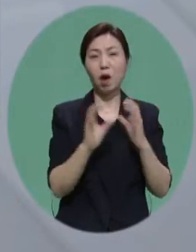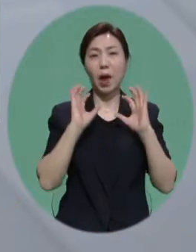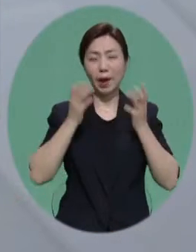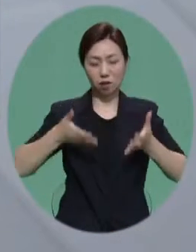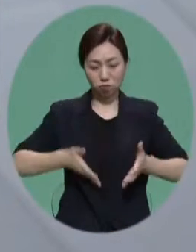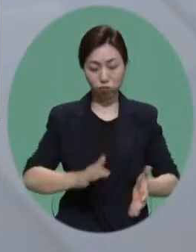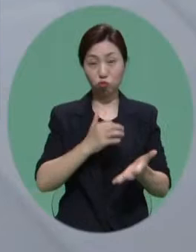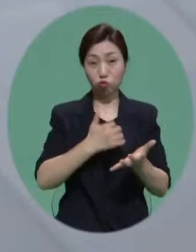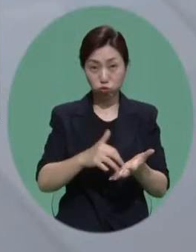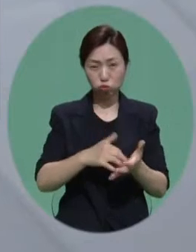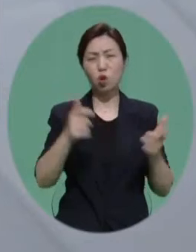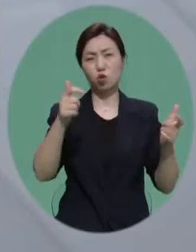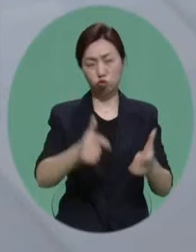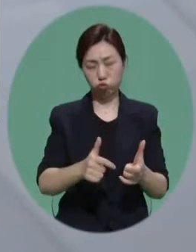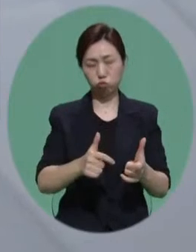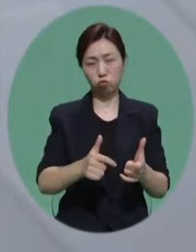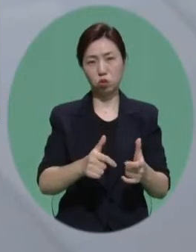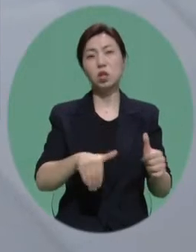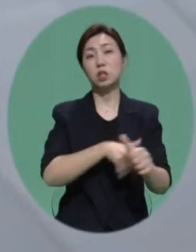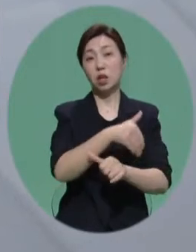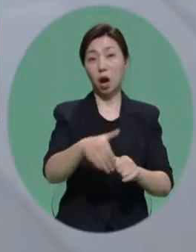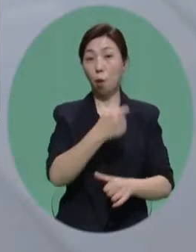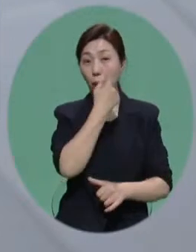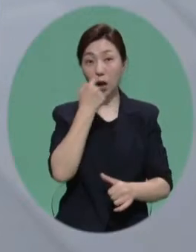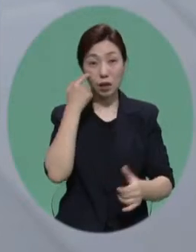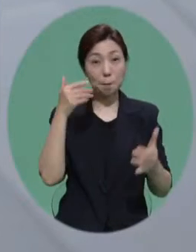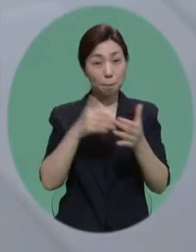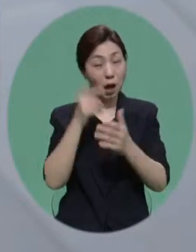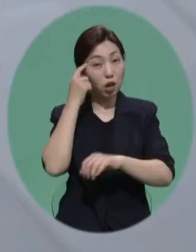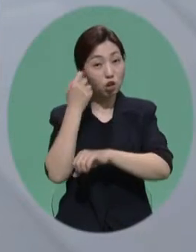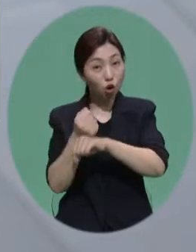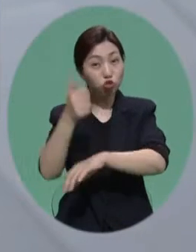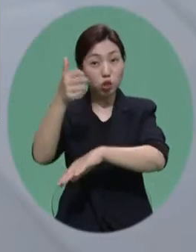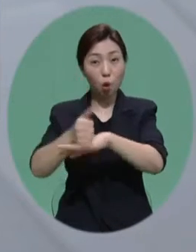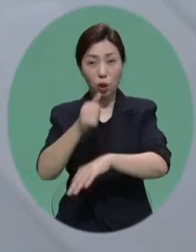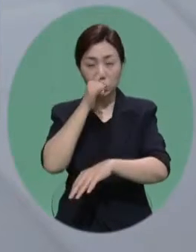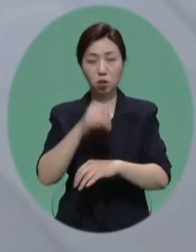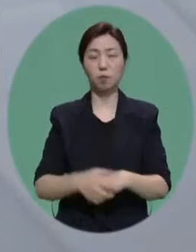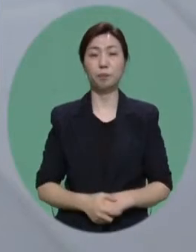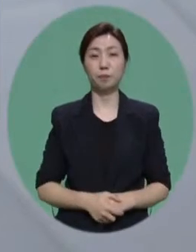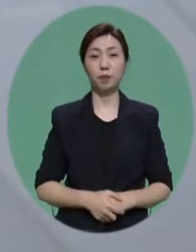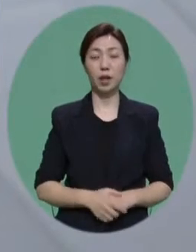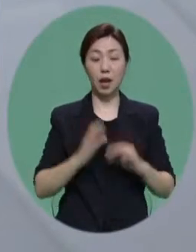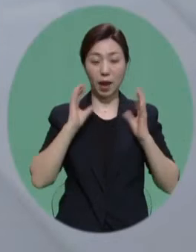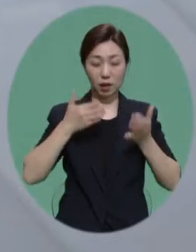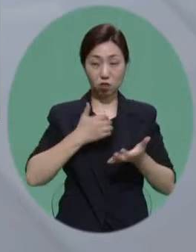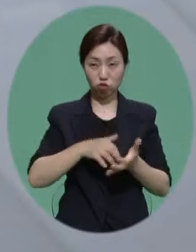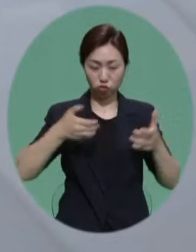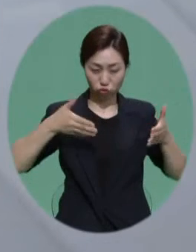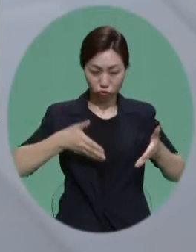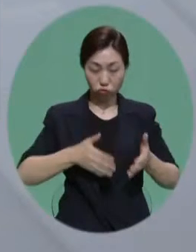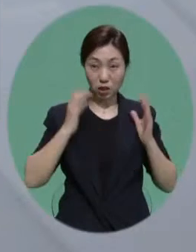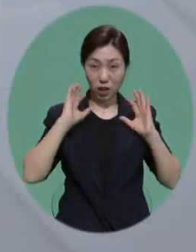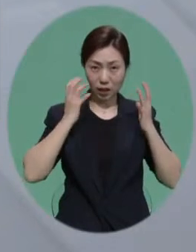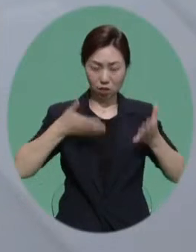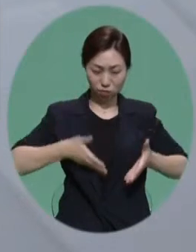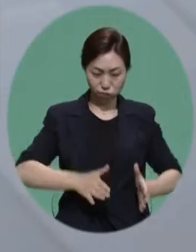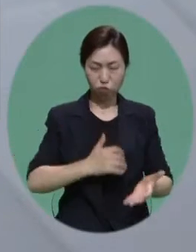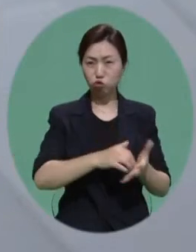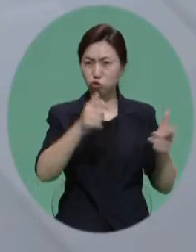훌륭한 지 색이다 4 이 꿈꿔 4문제 지방 균형 발전의 문제까지 이렇게 관심 하신거 보고 매우 놀랐다 는 말씀